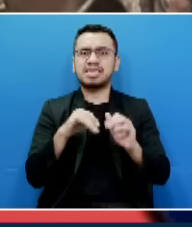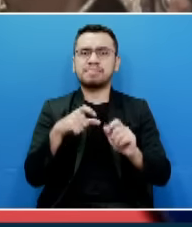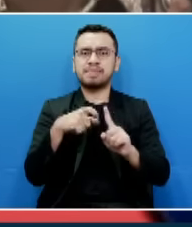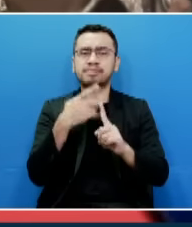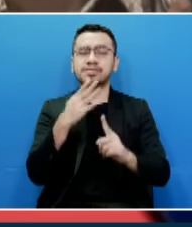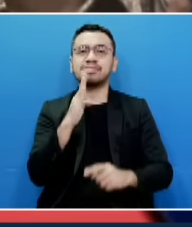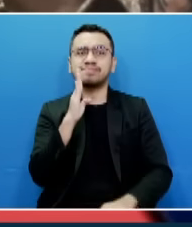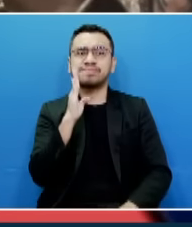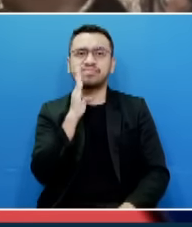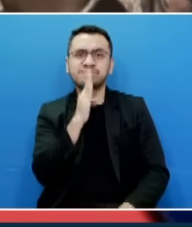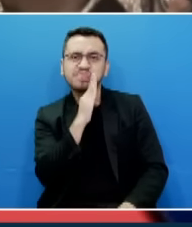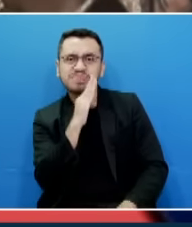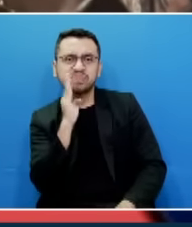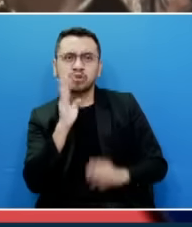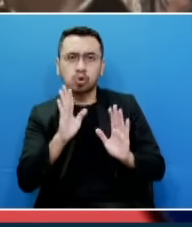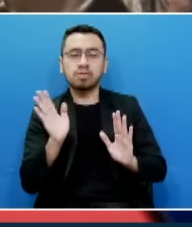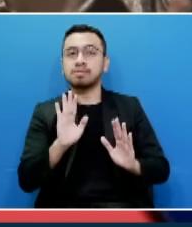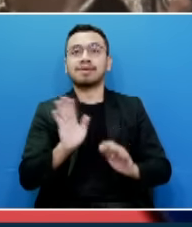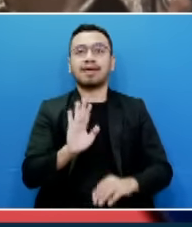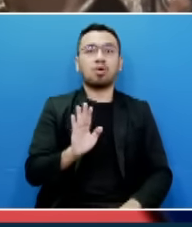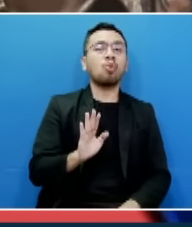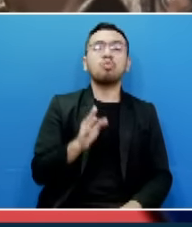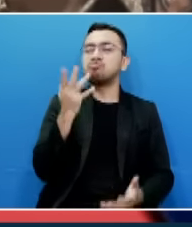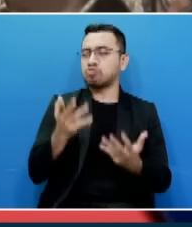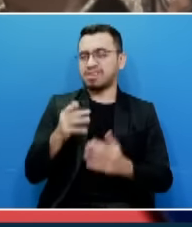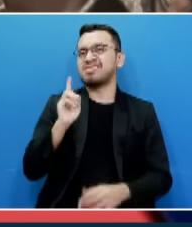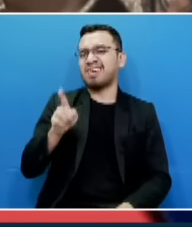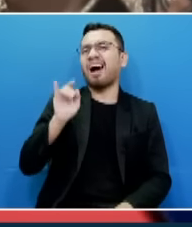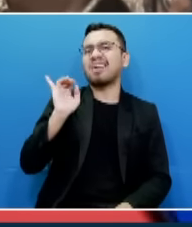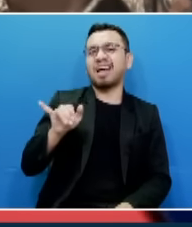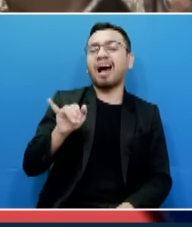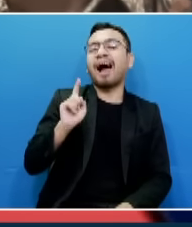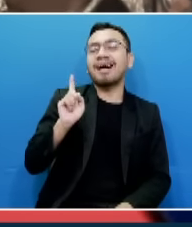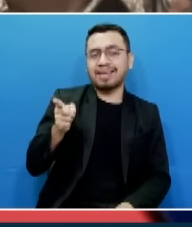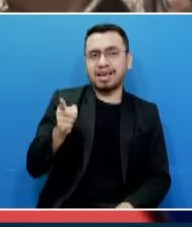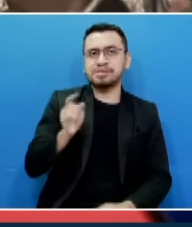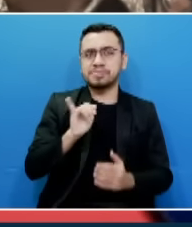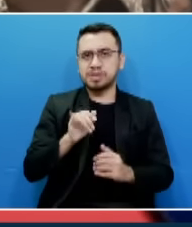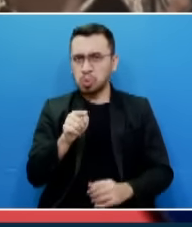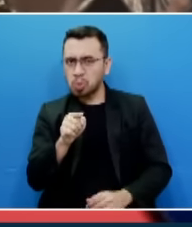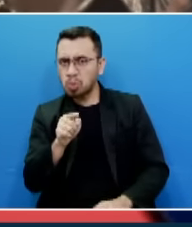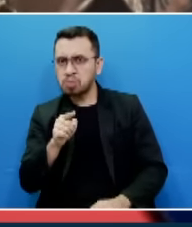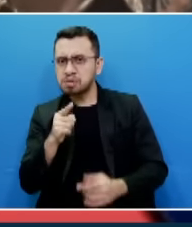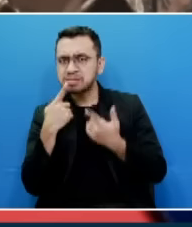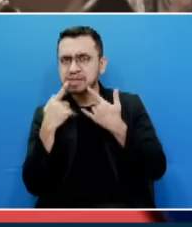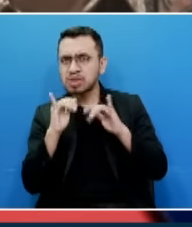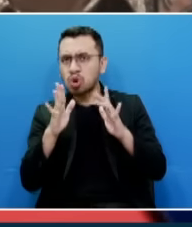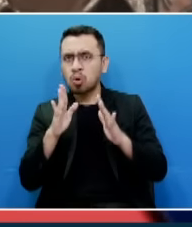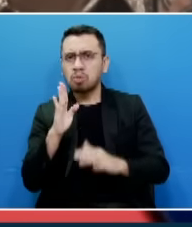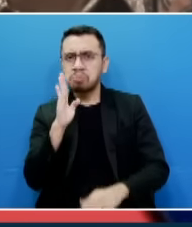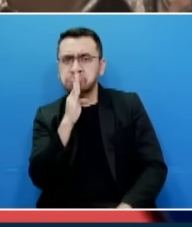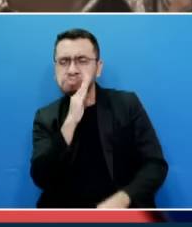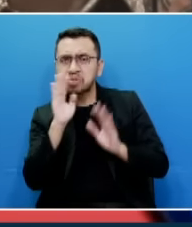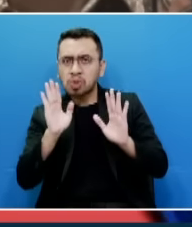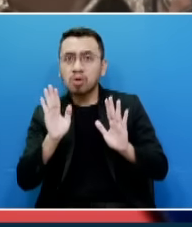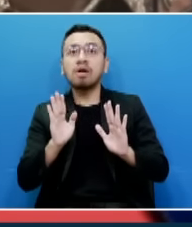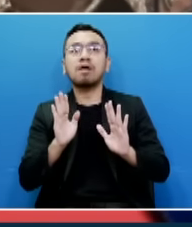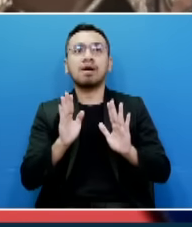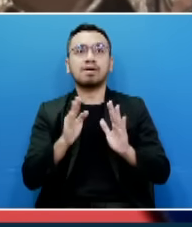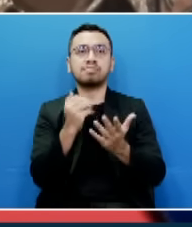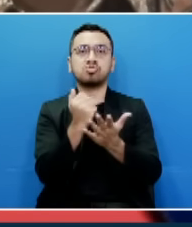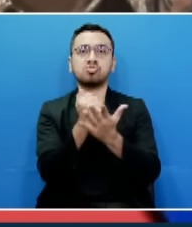saja ya kalau ini gimik bisa saja ee secara psikologis seorang berc curiga bahwa memang dunia politik itu adalah